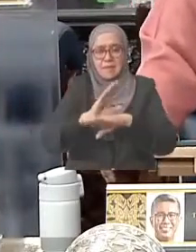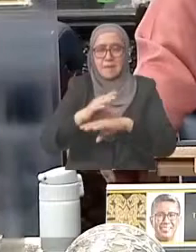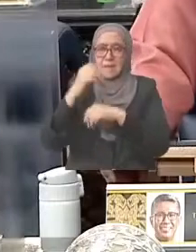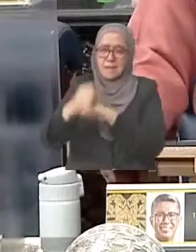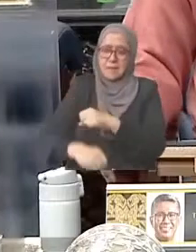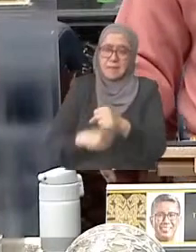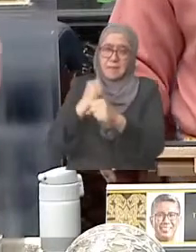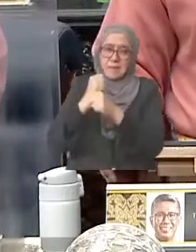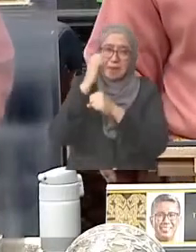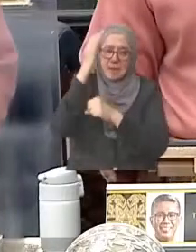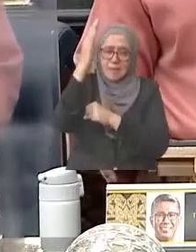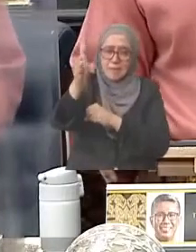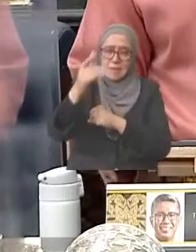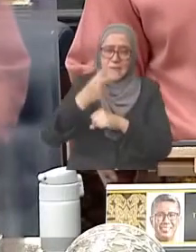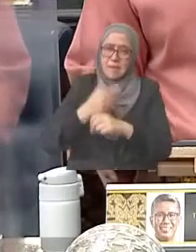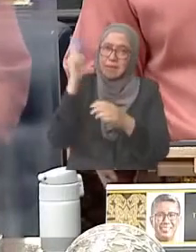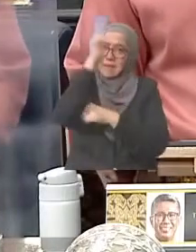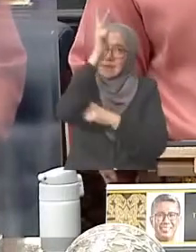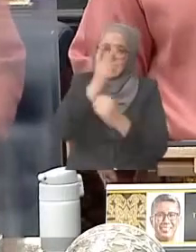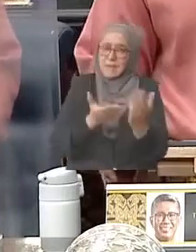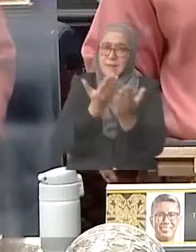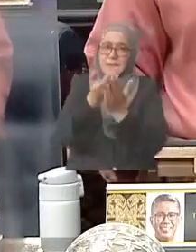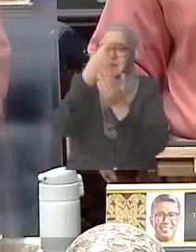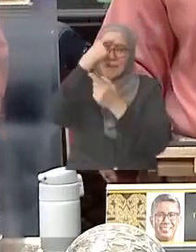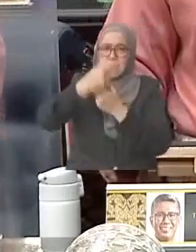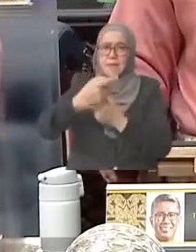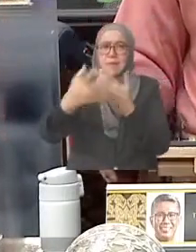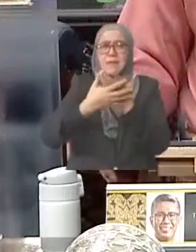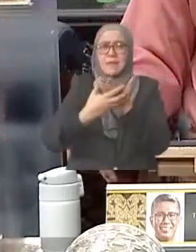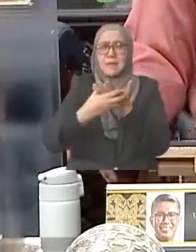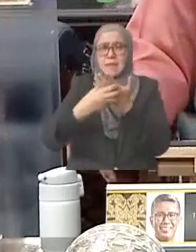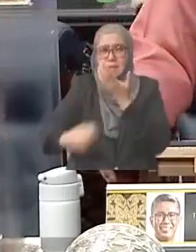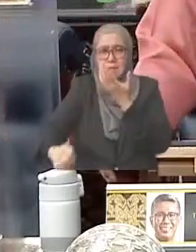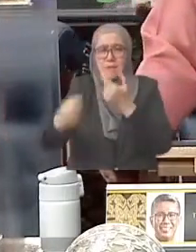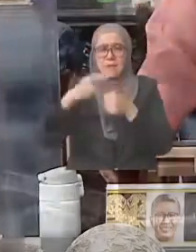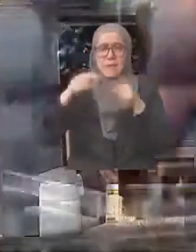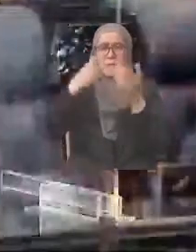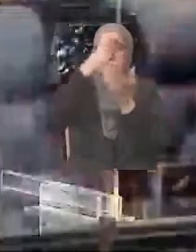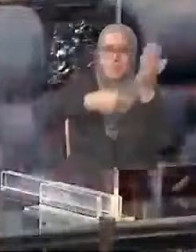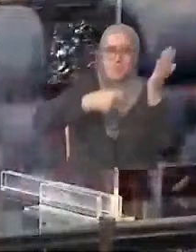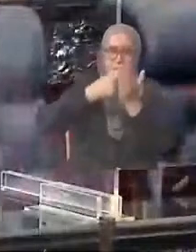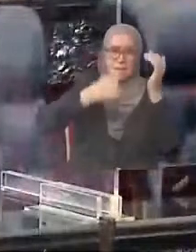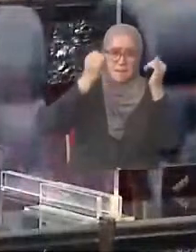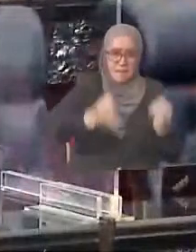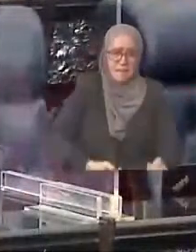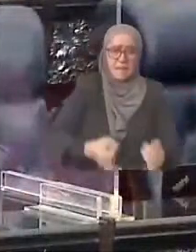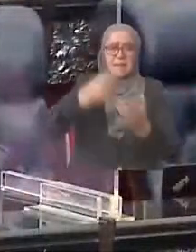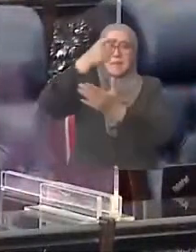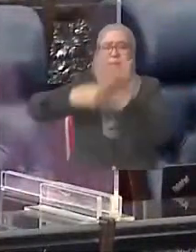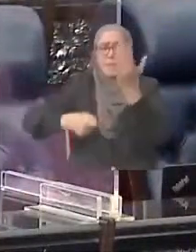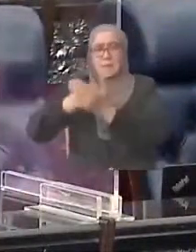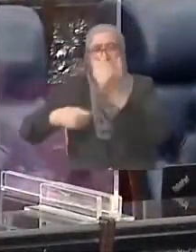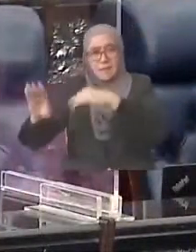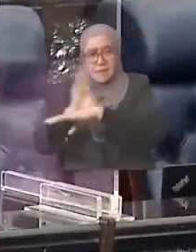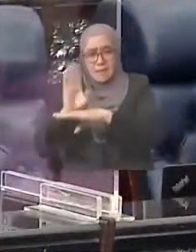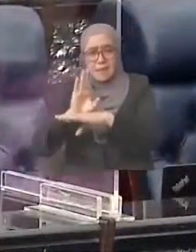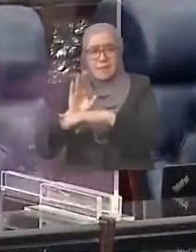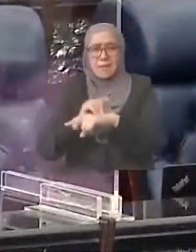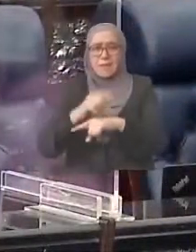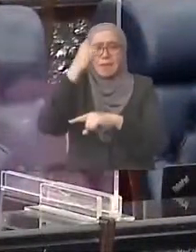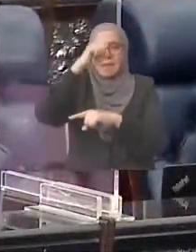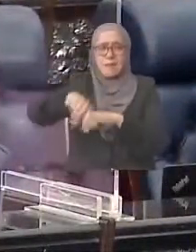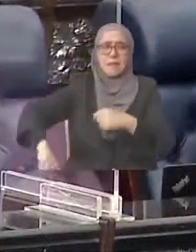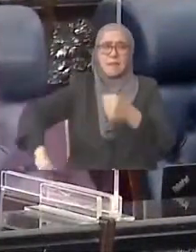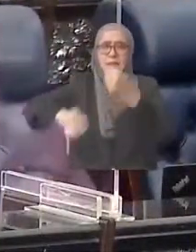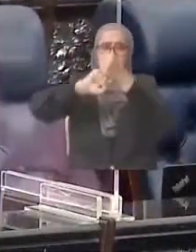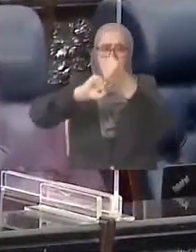memberikan pelepasan cuka individu dan potongan Cukai kepada majikan ke atas kos berkaitan pengambilan vaksin penggalak yang